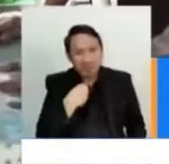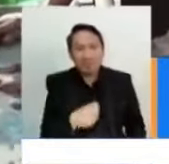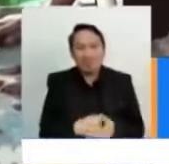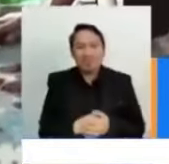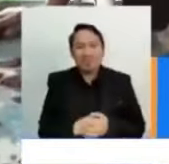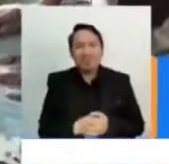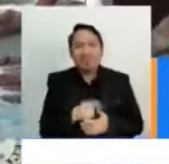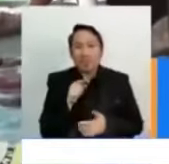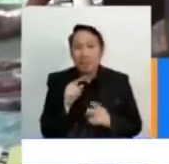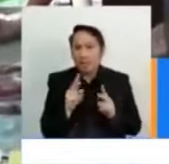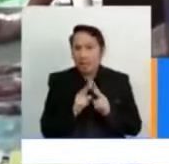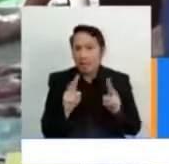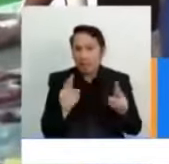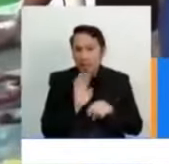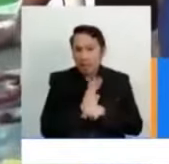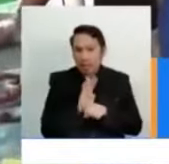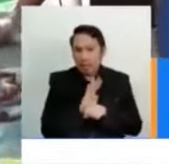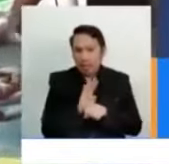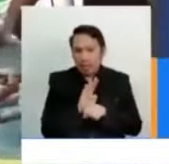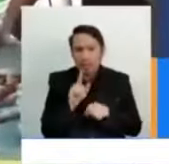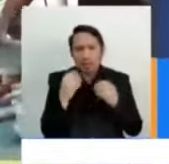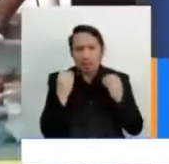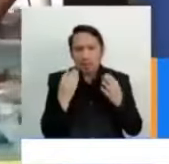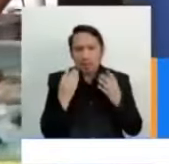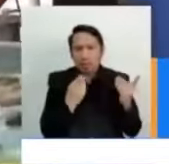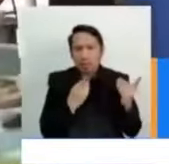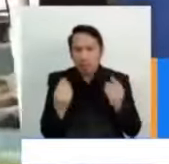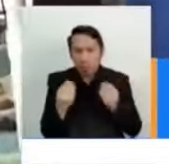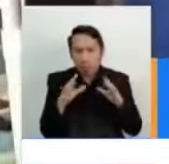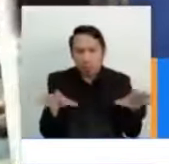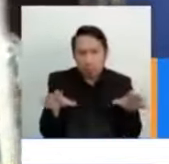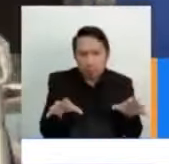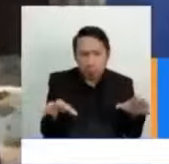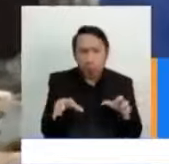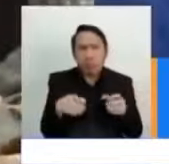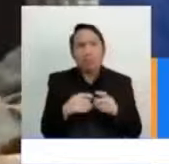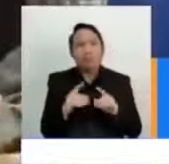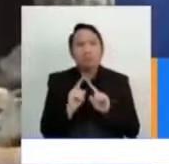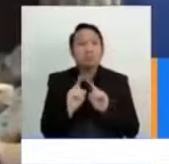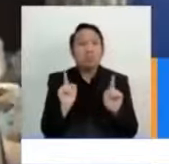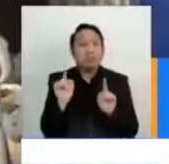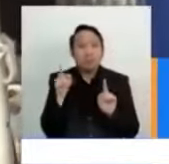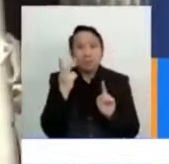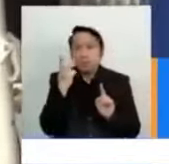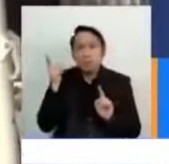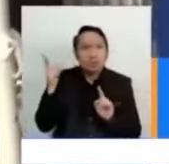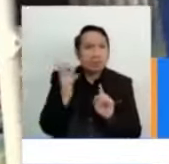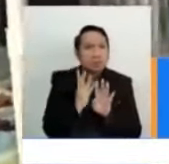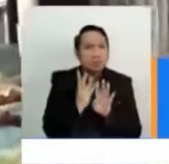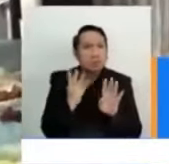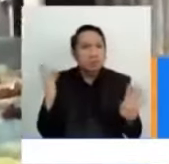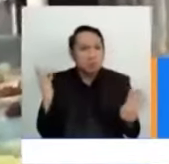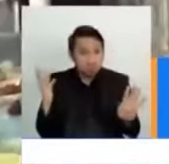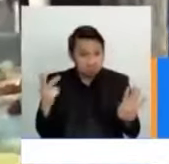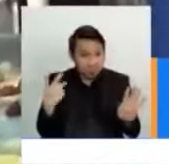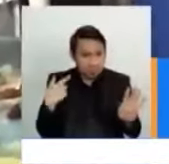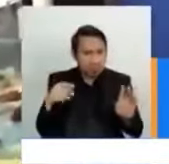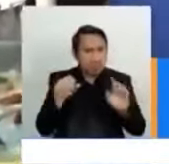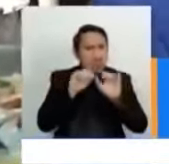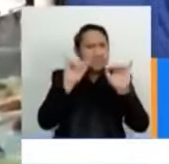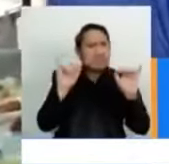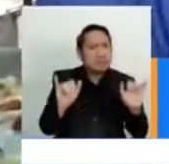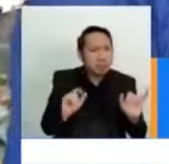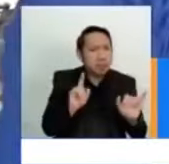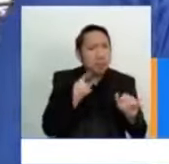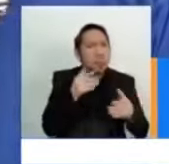kang inaasikaso ngayong umaga. Pero nakikita natin, mahaba yung pila, pero may sistema kayong ginagawa. Yun yung maganda dito, mga kapuso.